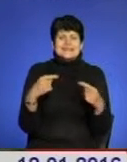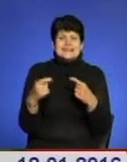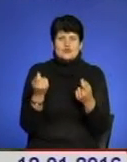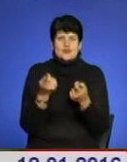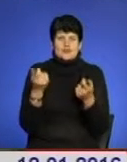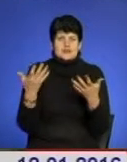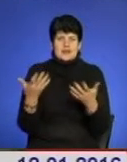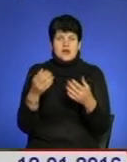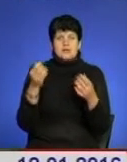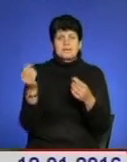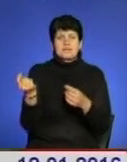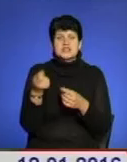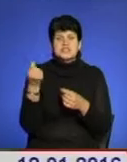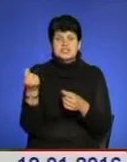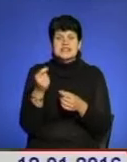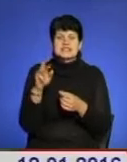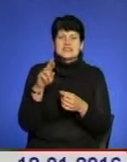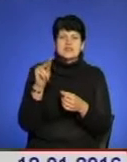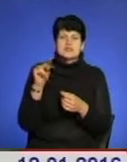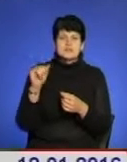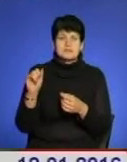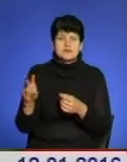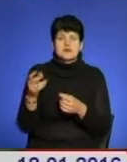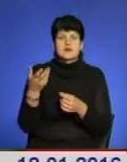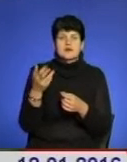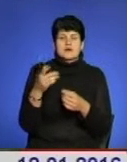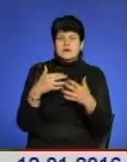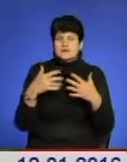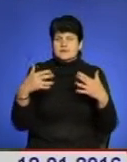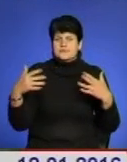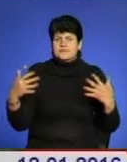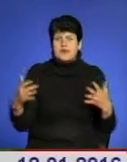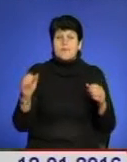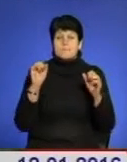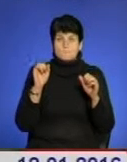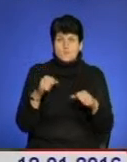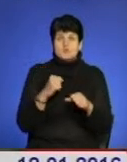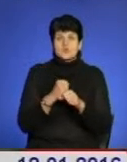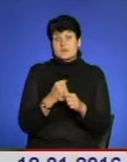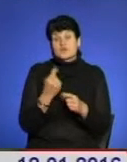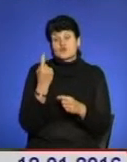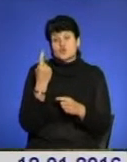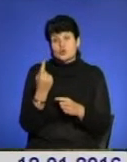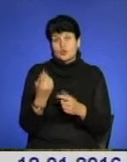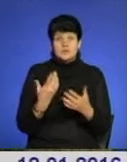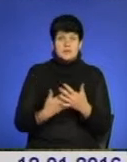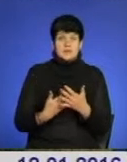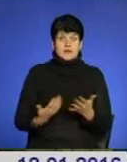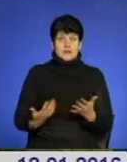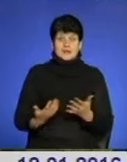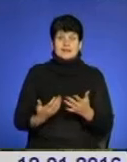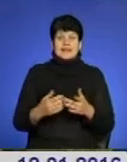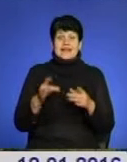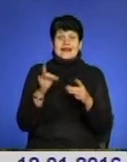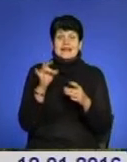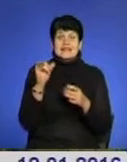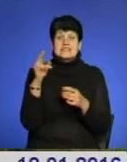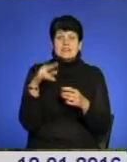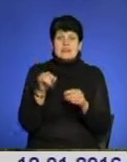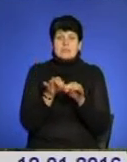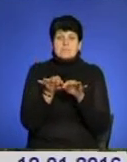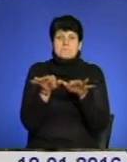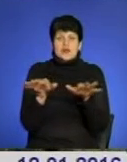культур – жита, пшениці, вівса, ячменю, так можемо виготовляти і з однієї якоїсь культури. Різдвяний павук – це також є